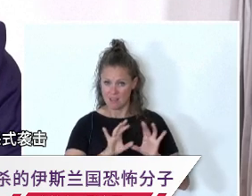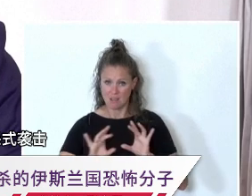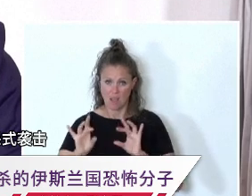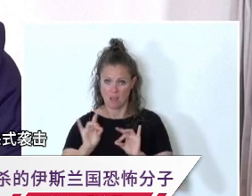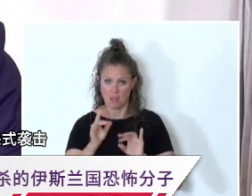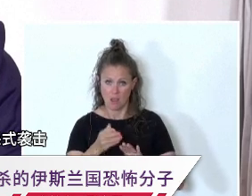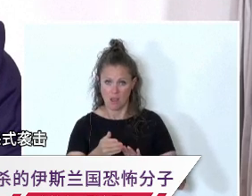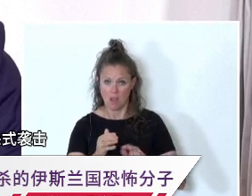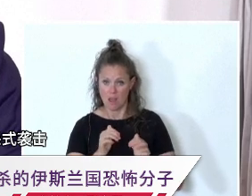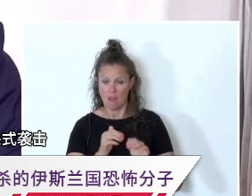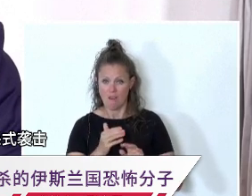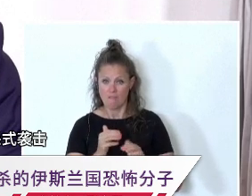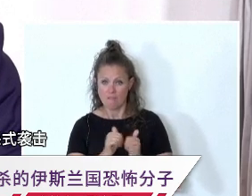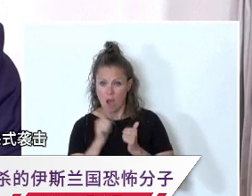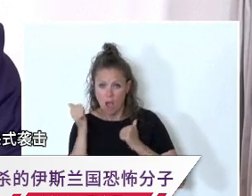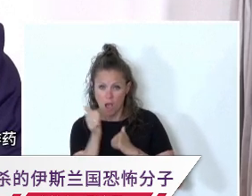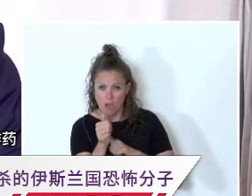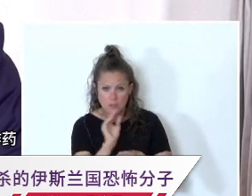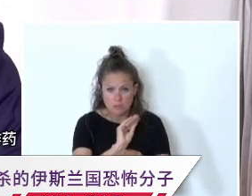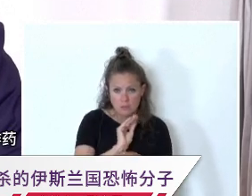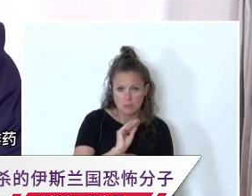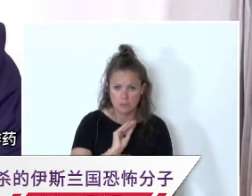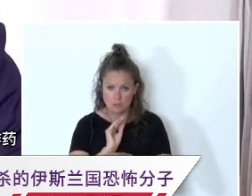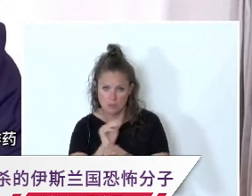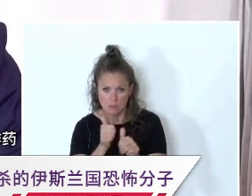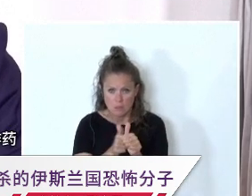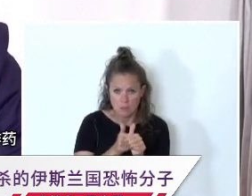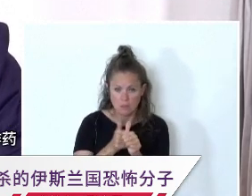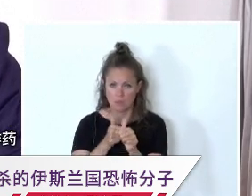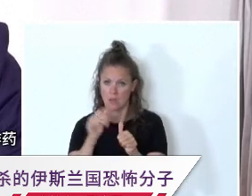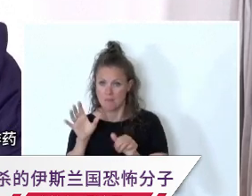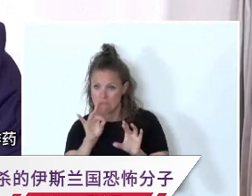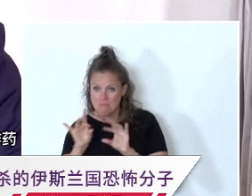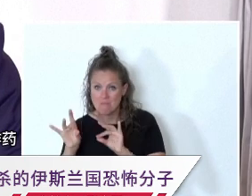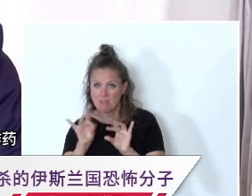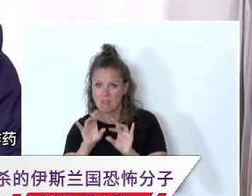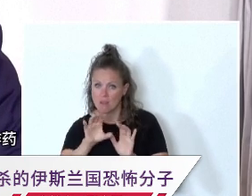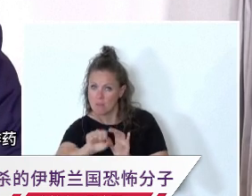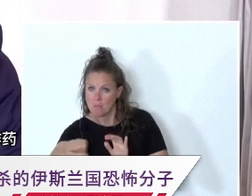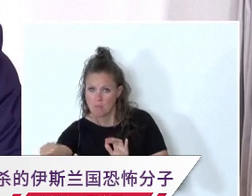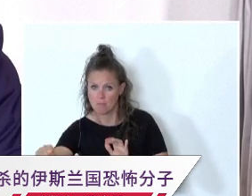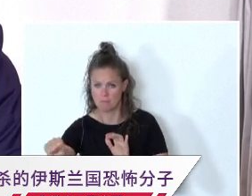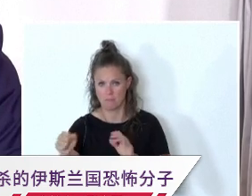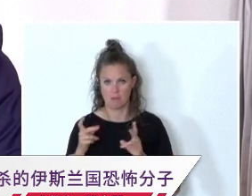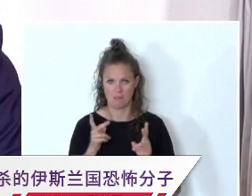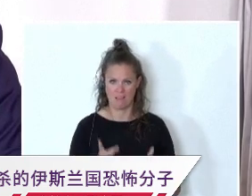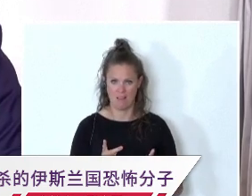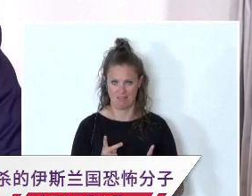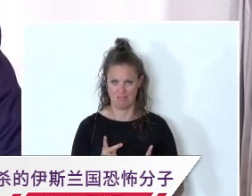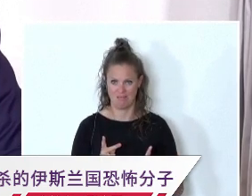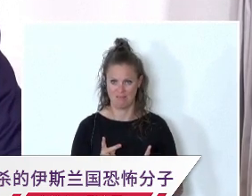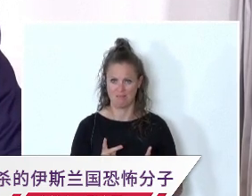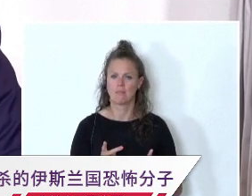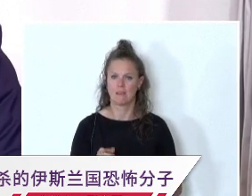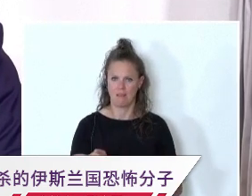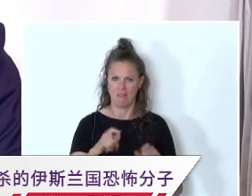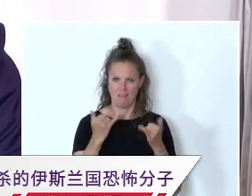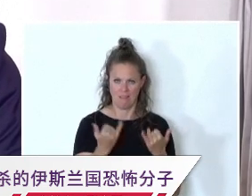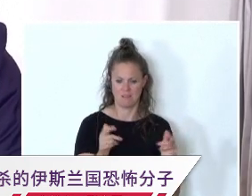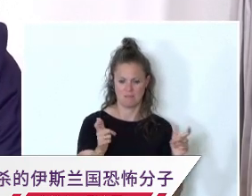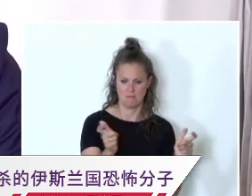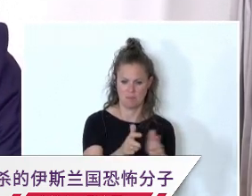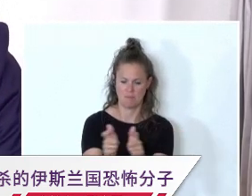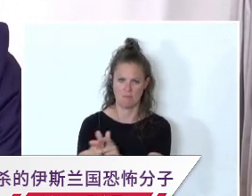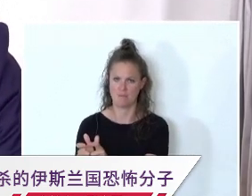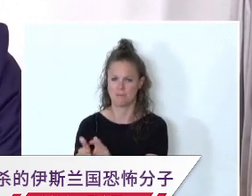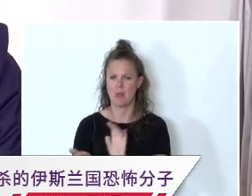起想实施自杀式袭击，为此他获得了武器和炸药，并进行了其他准备。如果